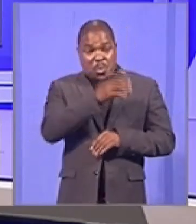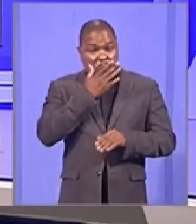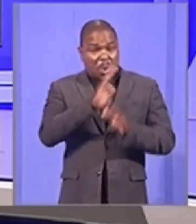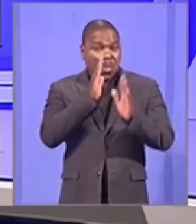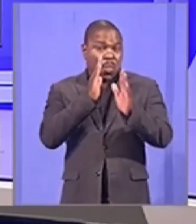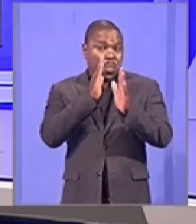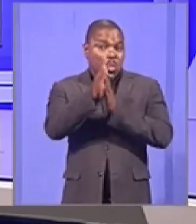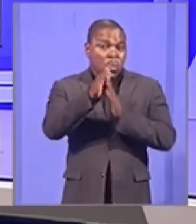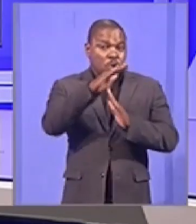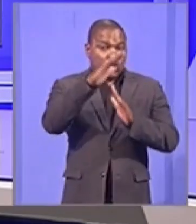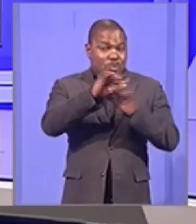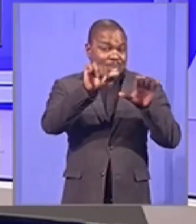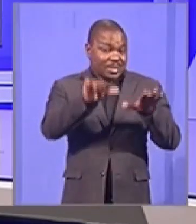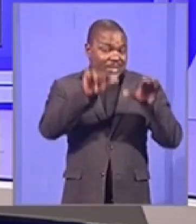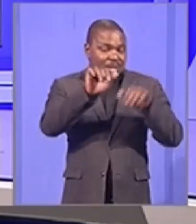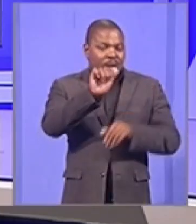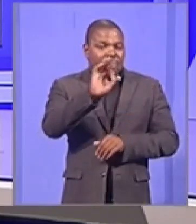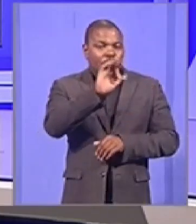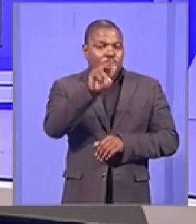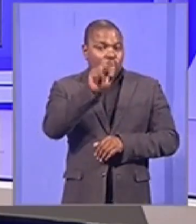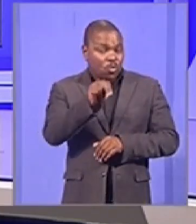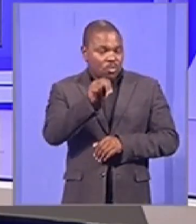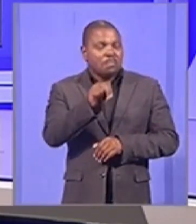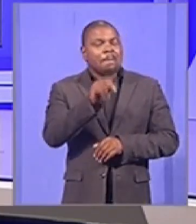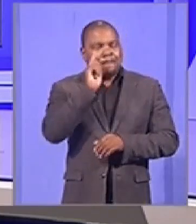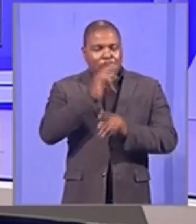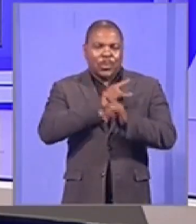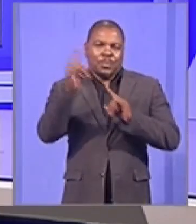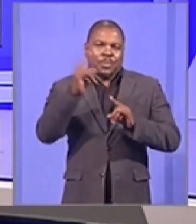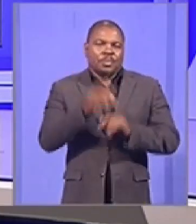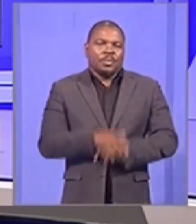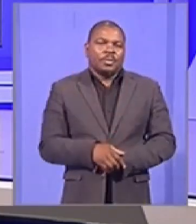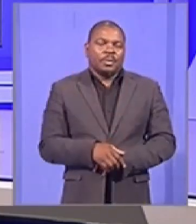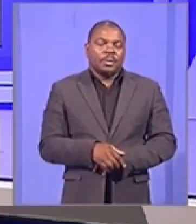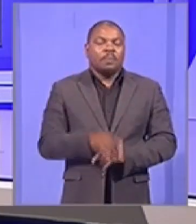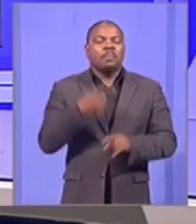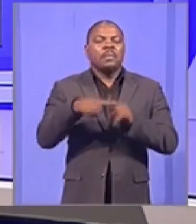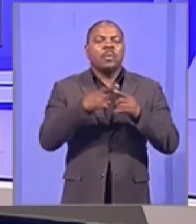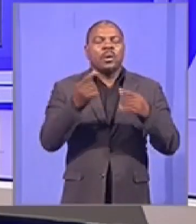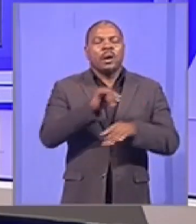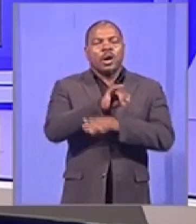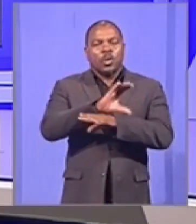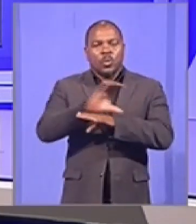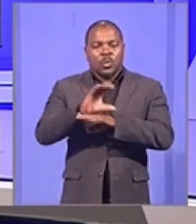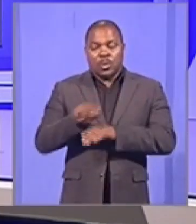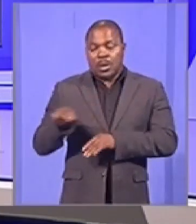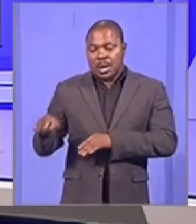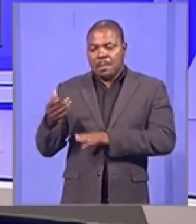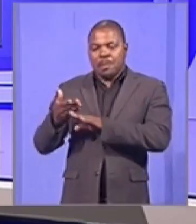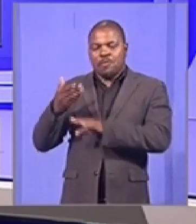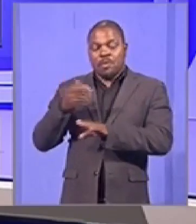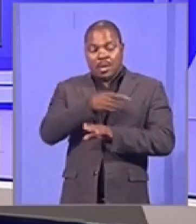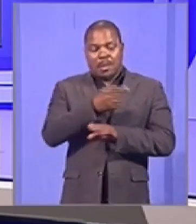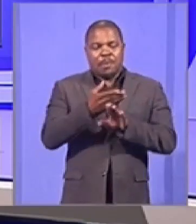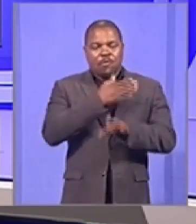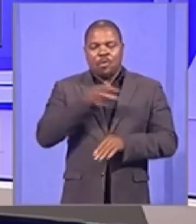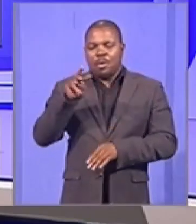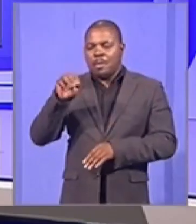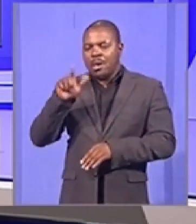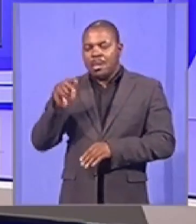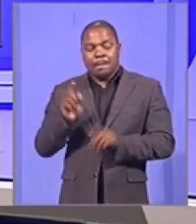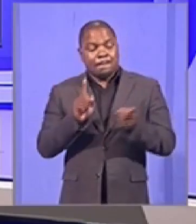kwa legatong le le latelang la AFCON kwa Ivory Coast. Bafana e fentswe ke Mali ka dino di le 2 kgatlhanong le